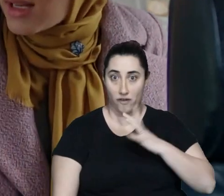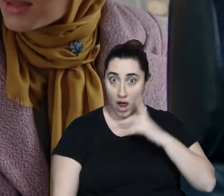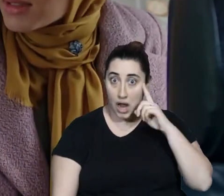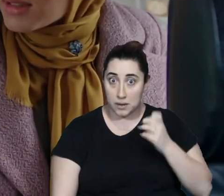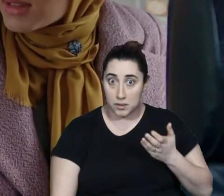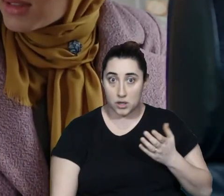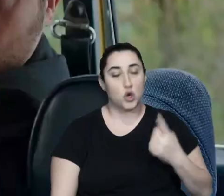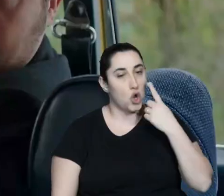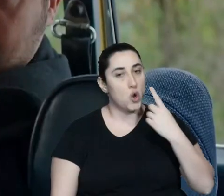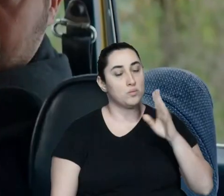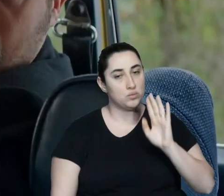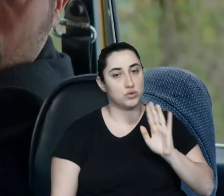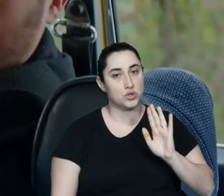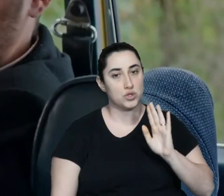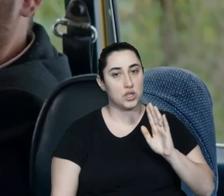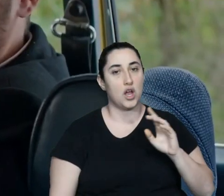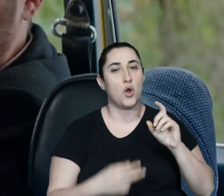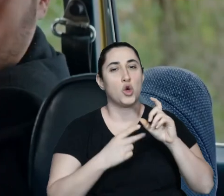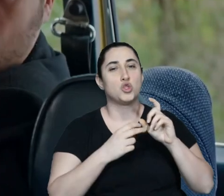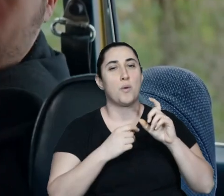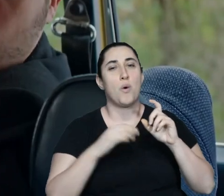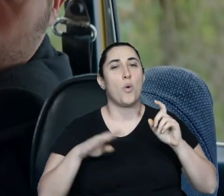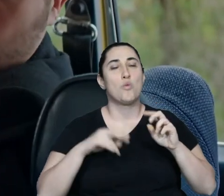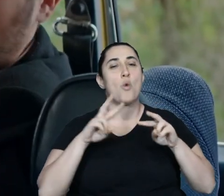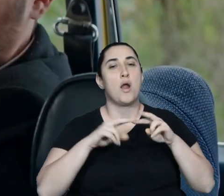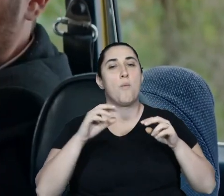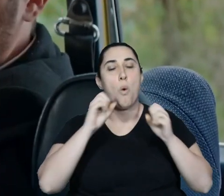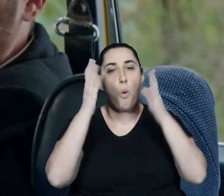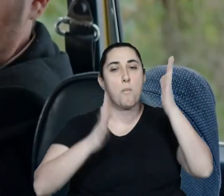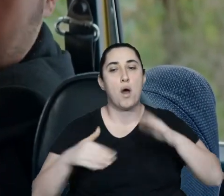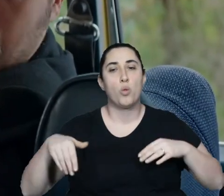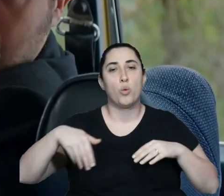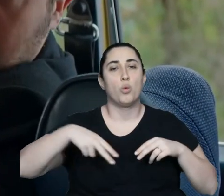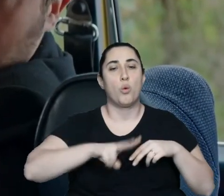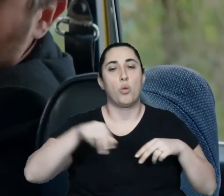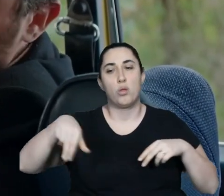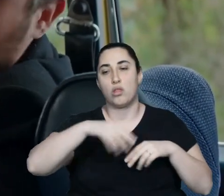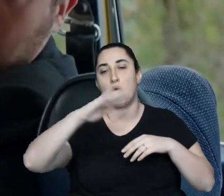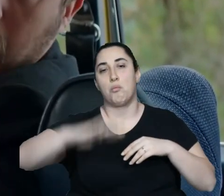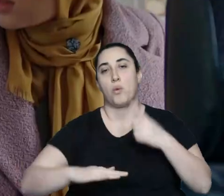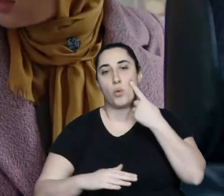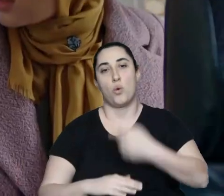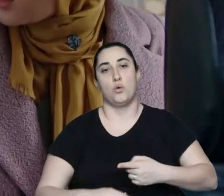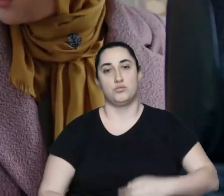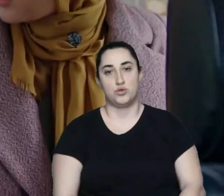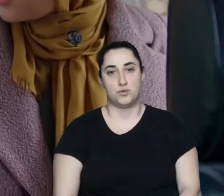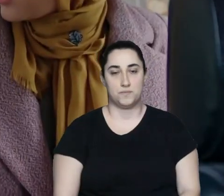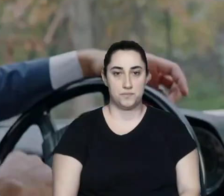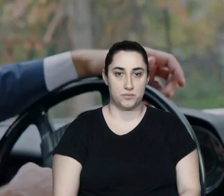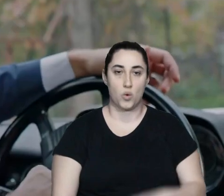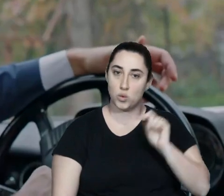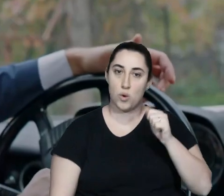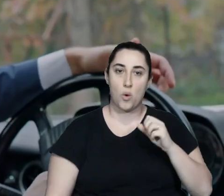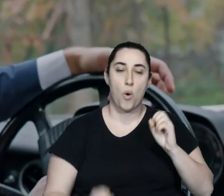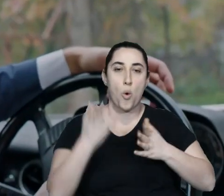yani Oral abi? Görmüşler Gökçe bacım. Çobanın oğlu Muharrem orman yolunda görmüş. Öyle terk edilmiş bir vaziyette yatıyormuş benim araba. O